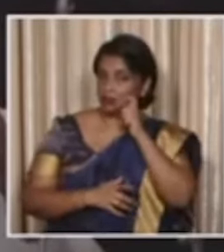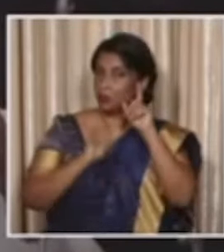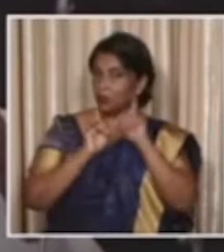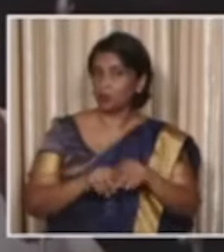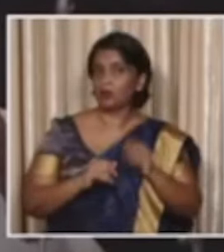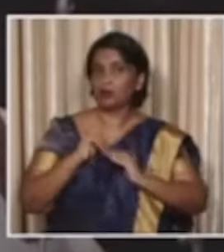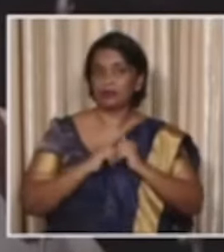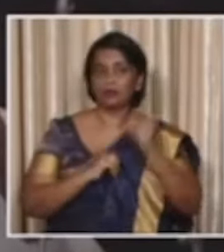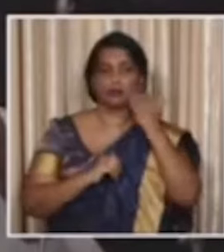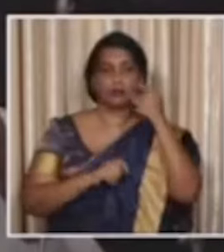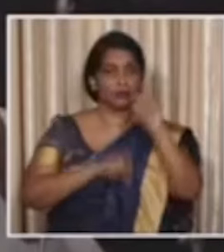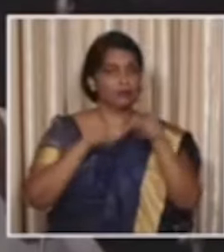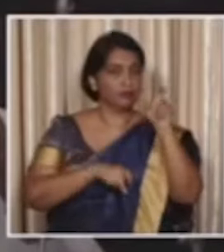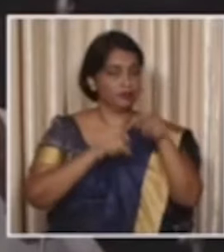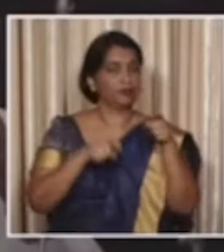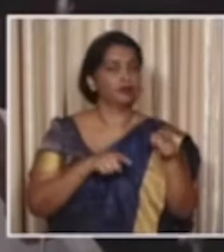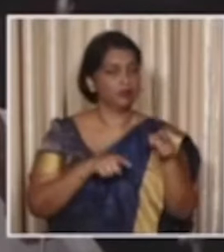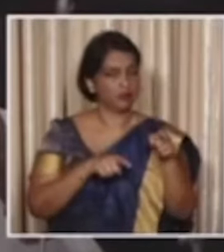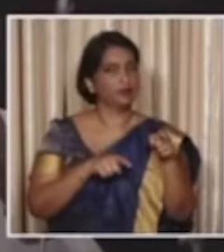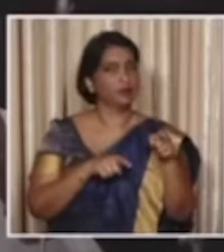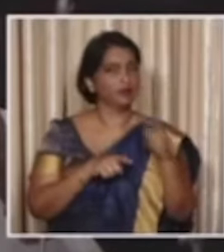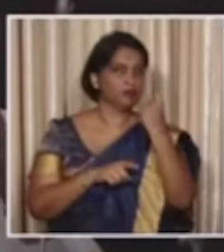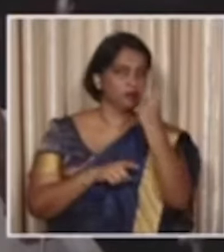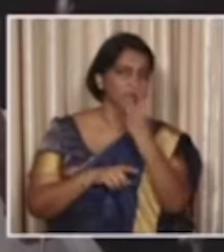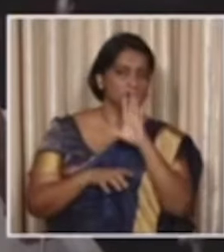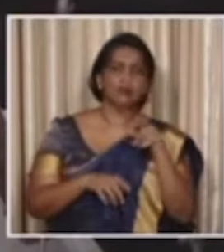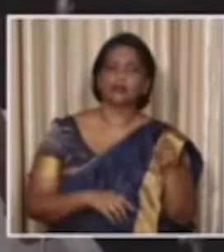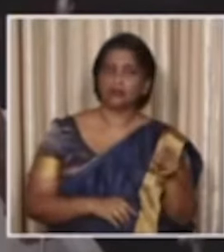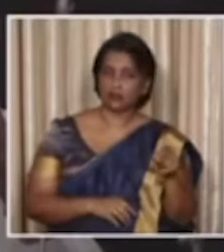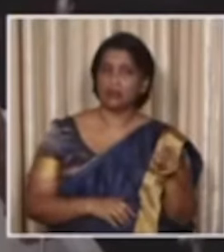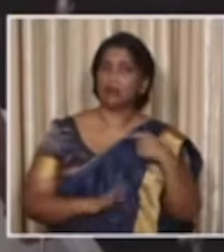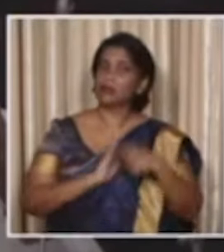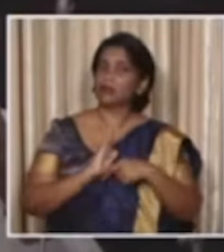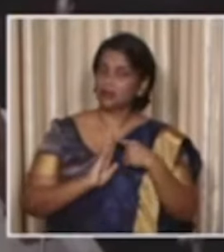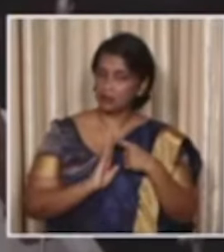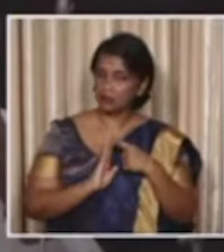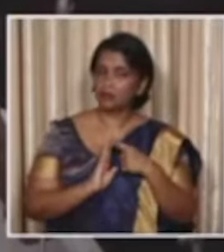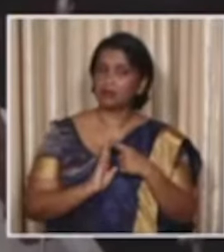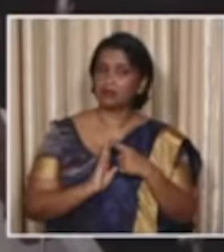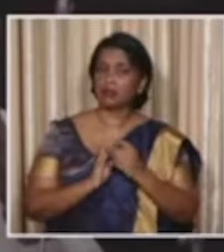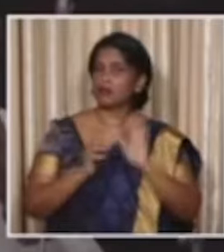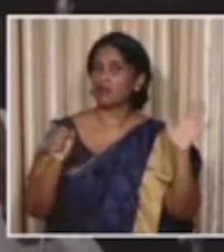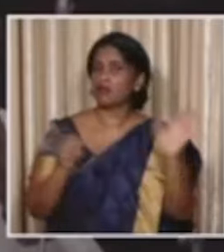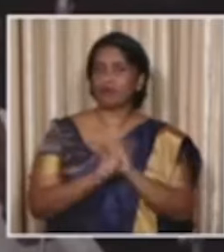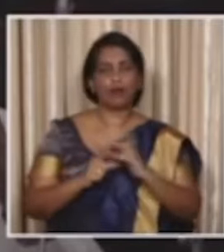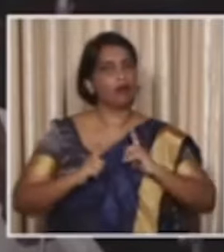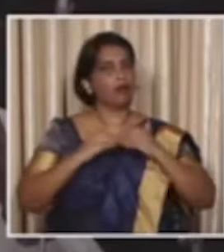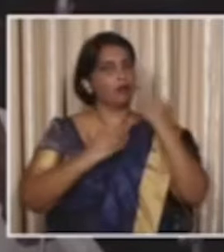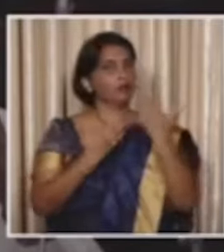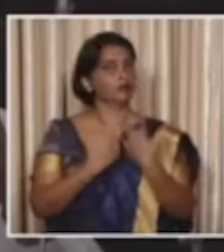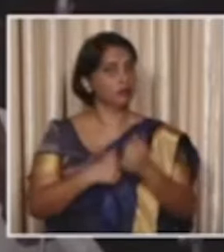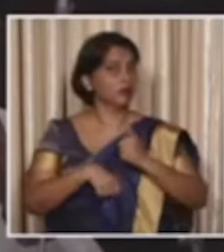හැටියට හැසිරෙන සිවිල් ක්‍රියාකාරීන් කීප දෙනෙක් මේ රටේ සම්පූර්ණ අනාගතය බාර ගන්න